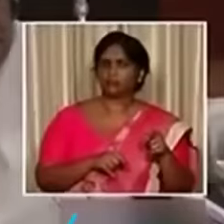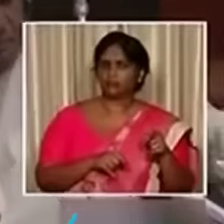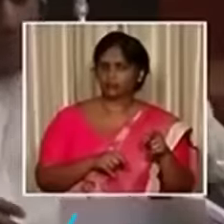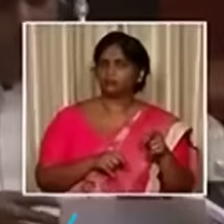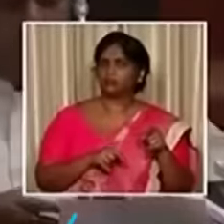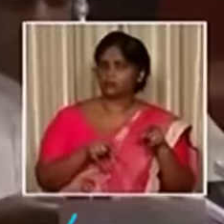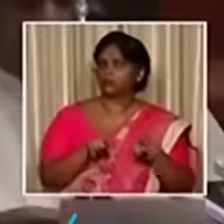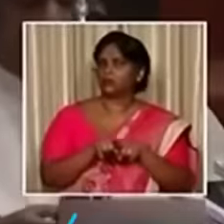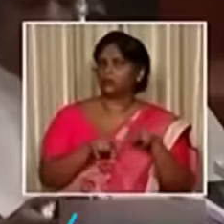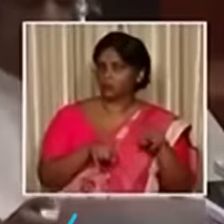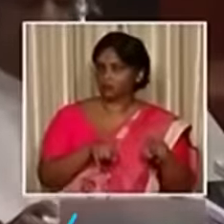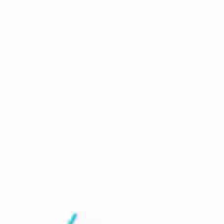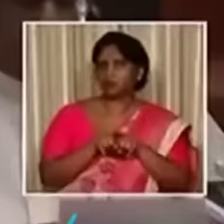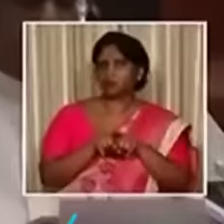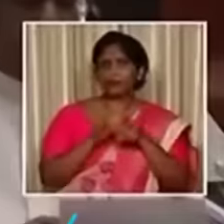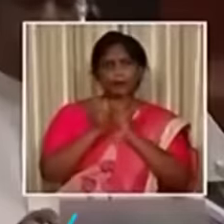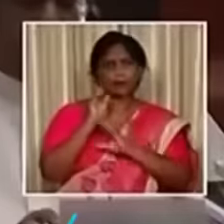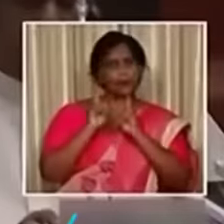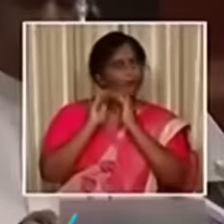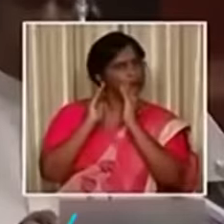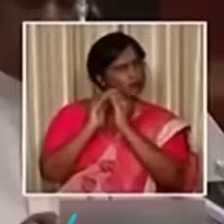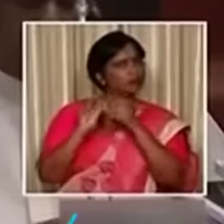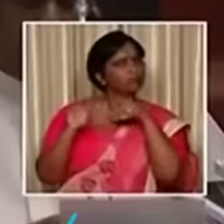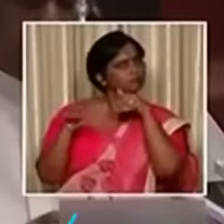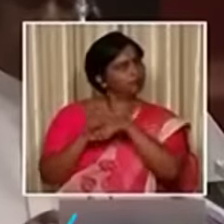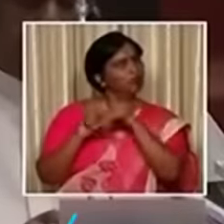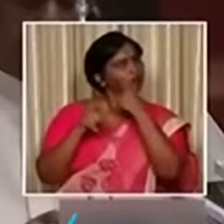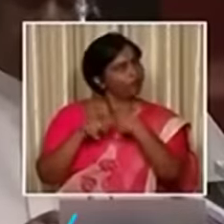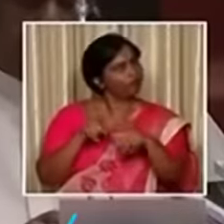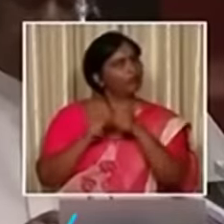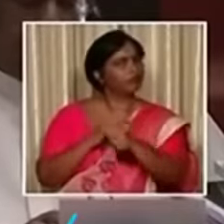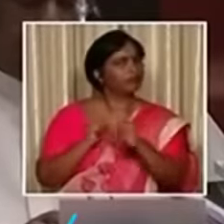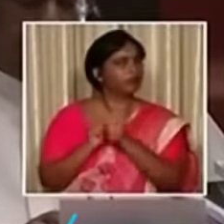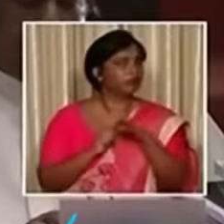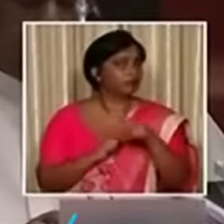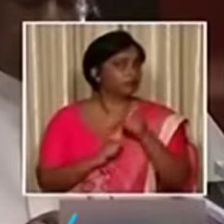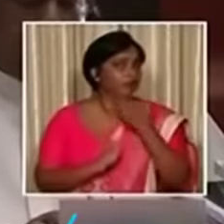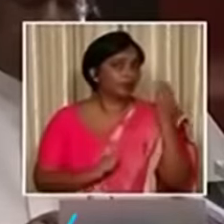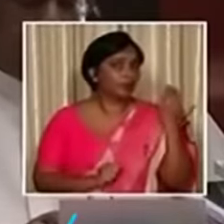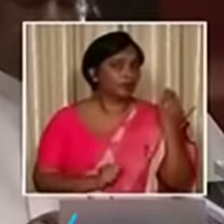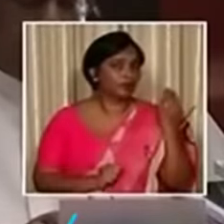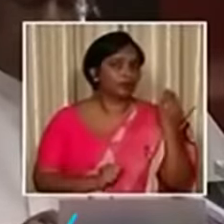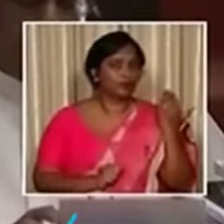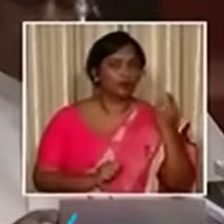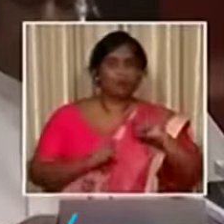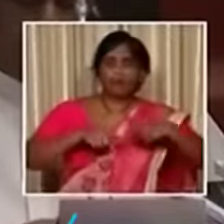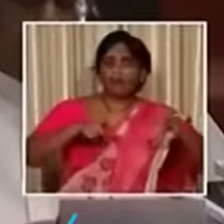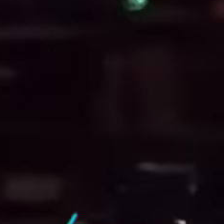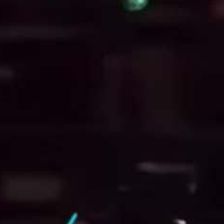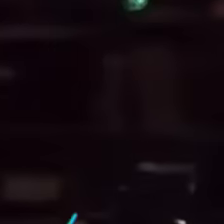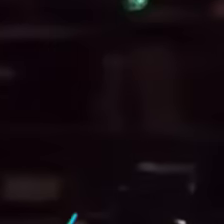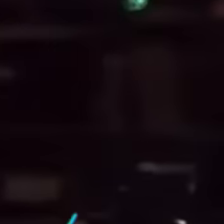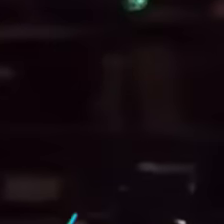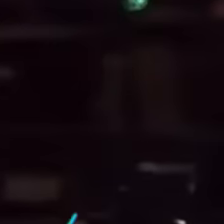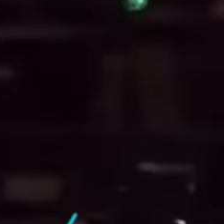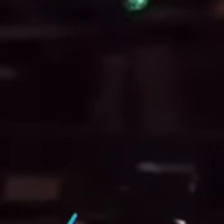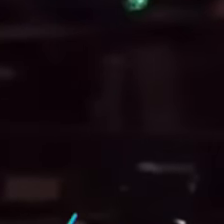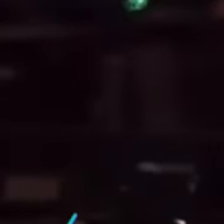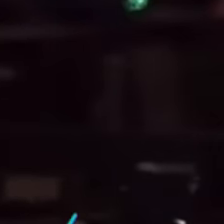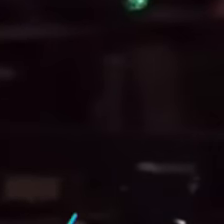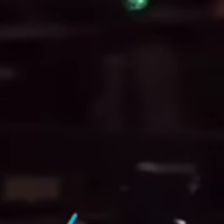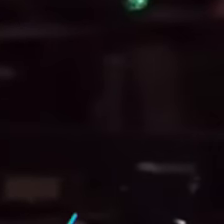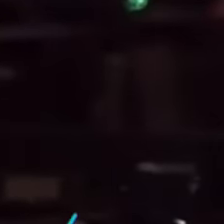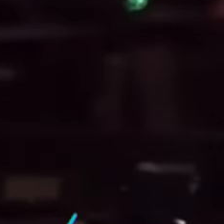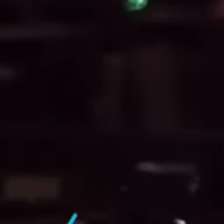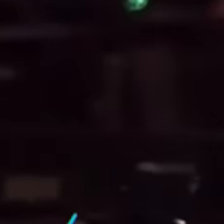සේම් මිනිස්ට්‍රියන්ට රෙලෙවන්ට් විදුලි බල මණ්ඩලයේ විශාල ලාභයක් ලැබෙනවා. ඒක මේ ආණ්ඩුවේ වෙනත් මණ්ඩලයට පාවිච්චි කරන්න බෑ. ලංකා